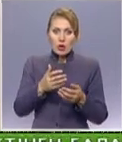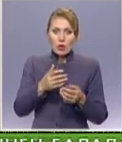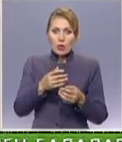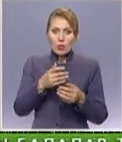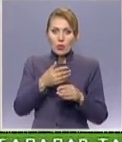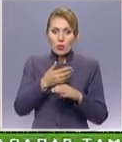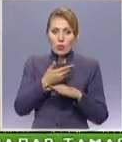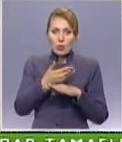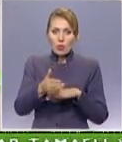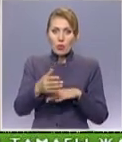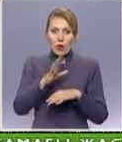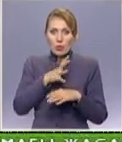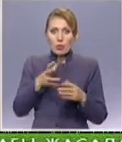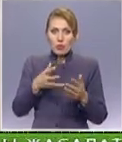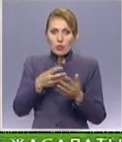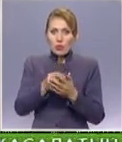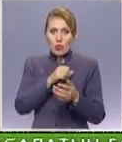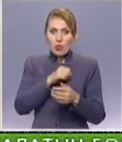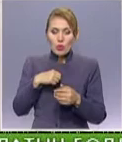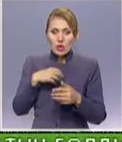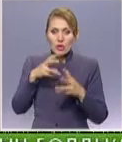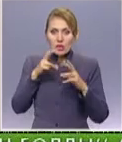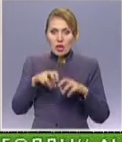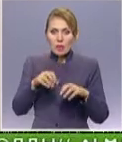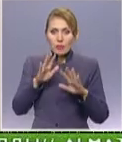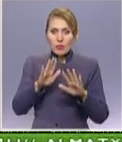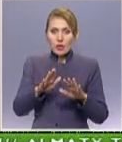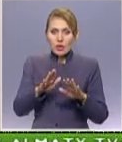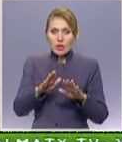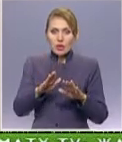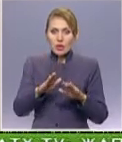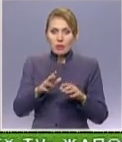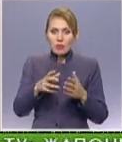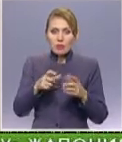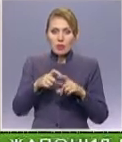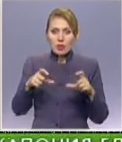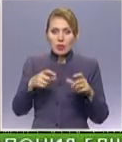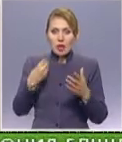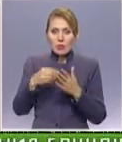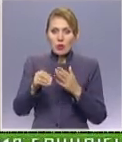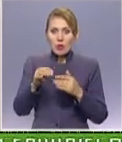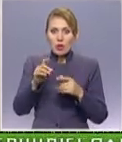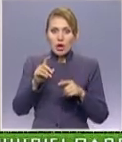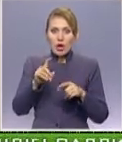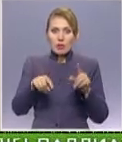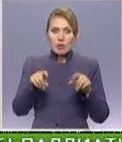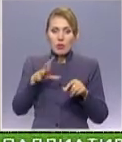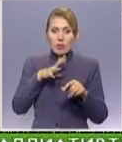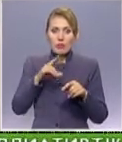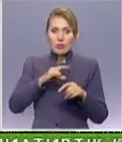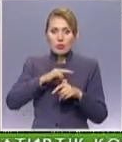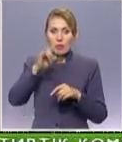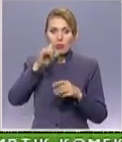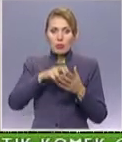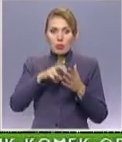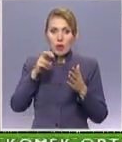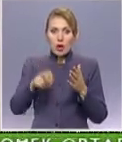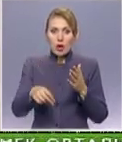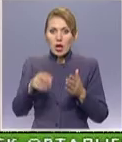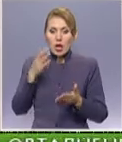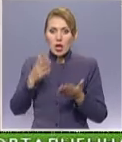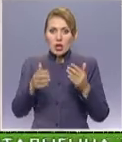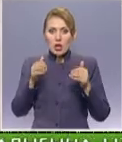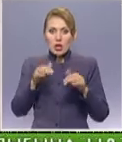өз еріктерімен төлеп барып, өздерін тексеріп барып, тек қана жаңағы билет сатып алулары керек. Әйтпесе ол ертең самолеттен түсіріп алып қалса,